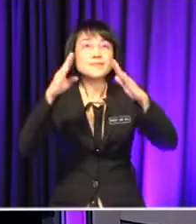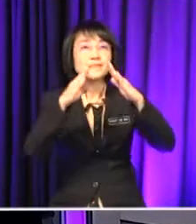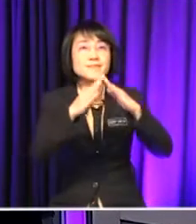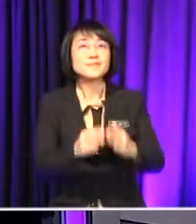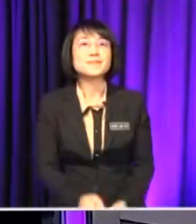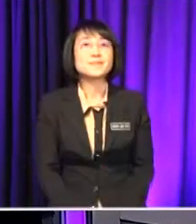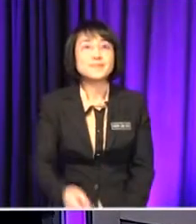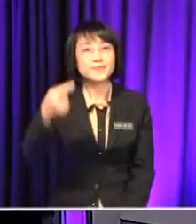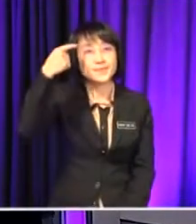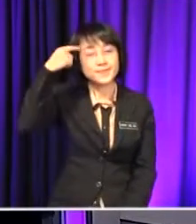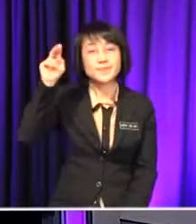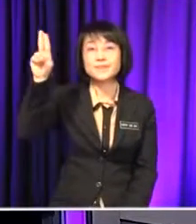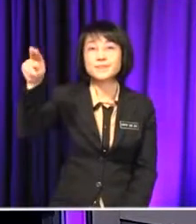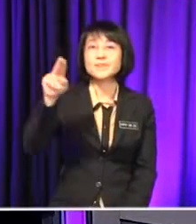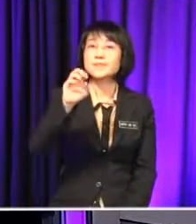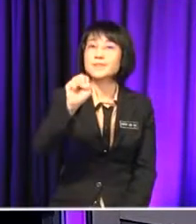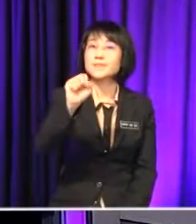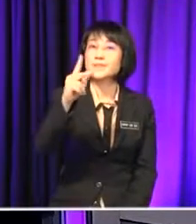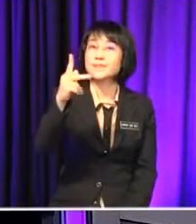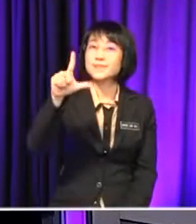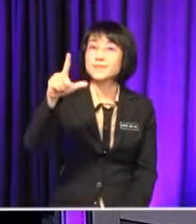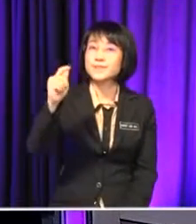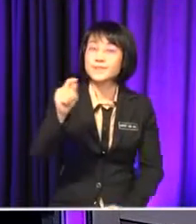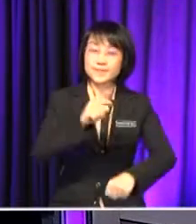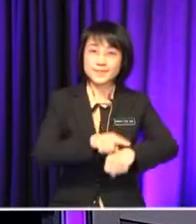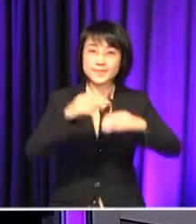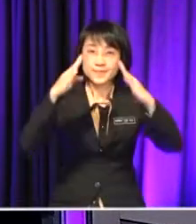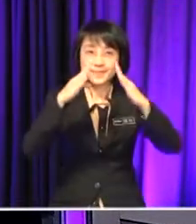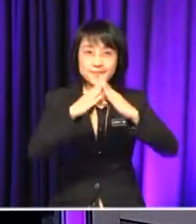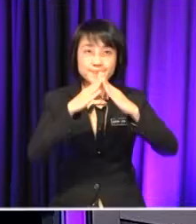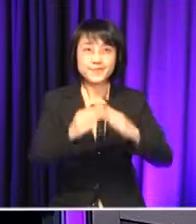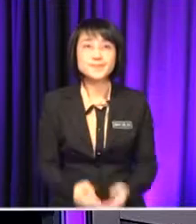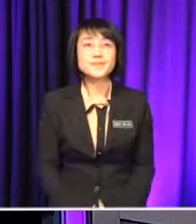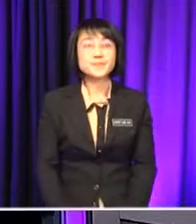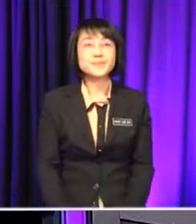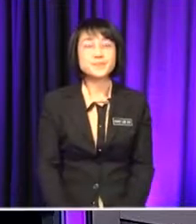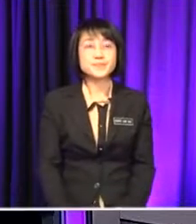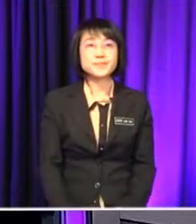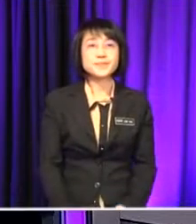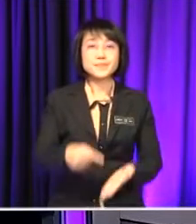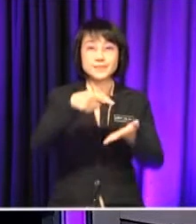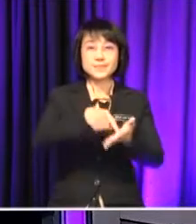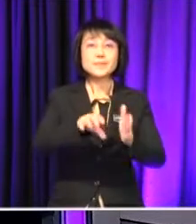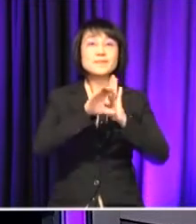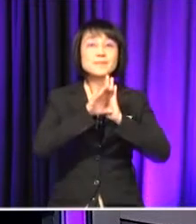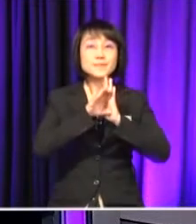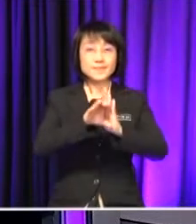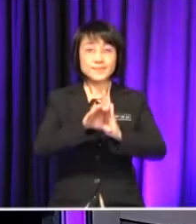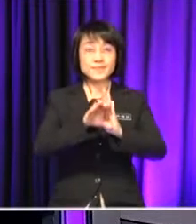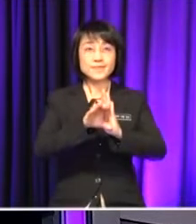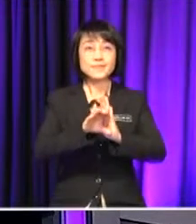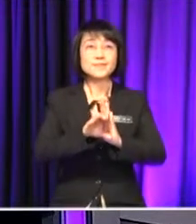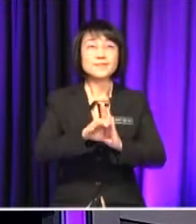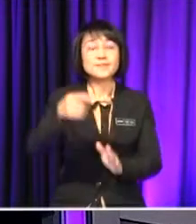untuk memasang SKLT di rumah. Jadi ini adalah panel contoh panel